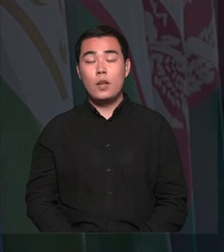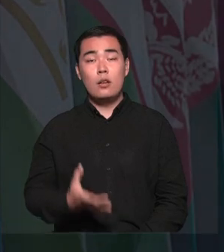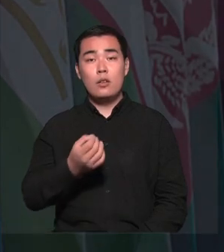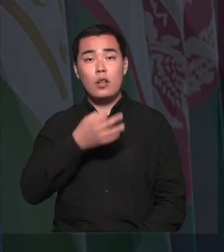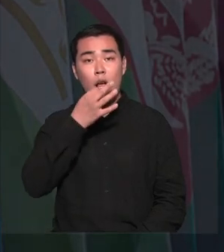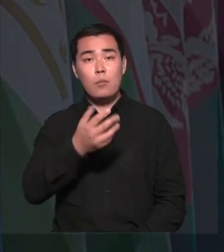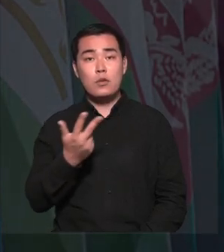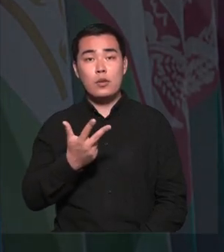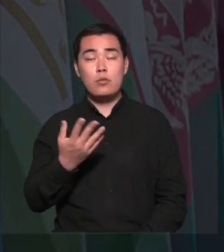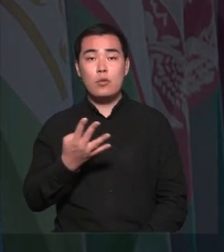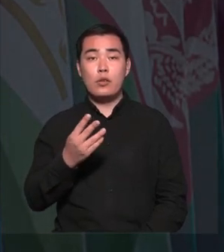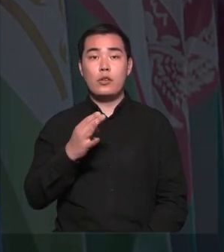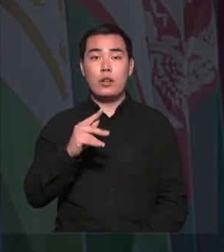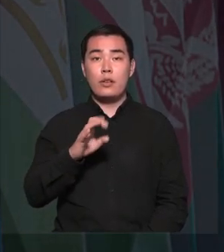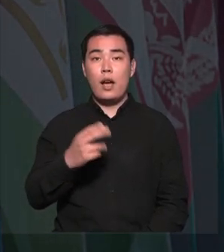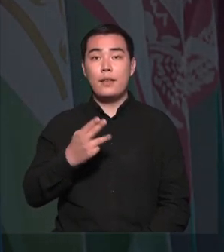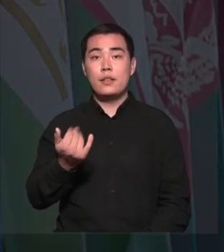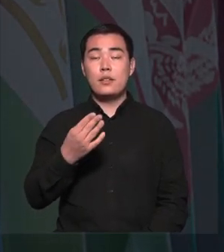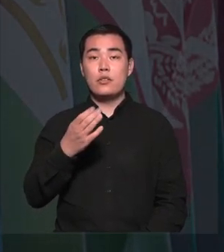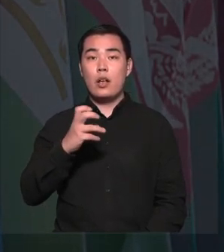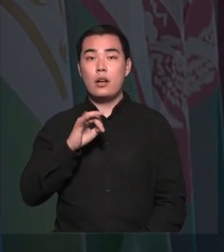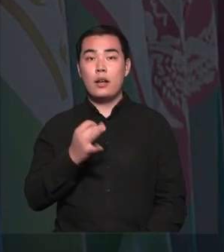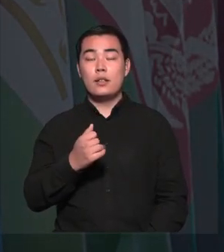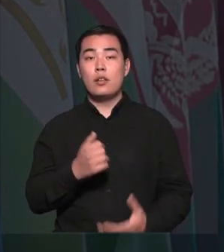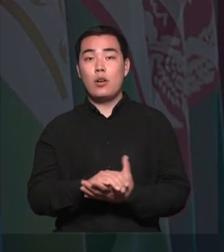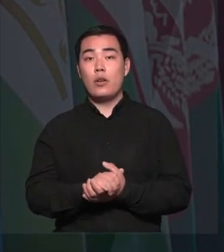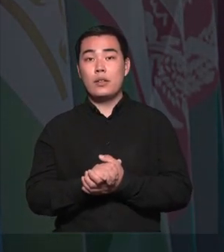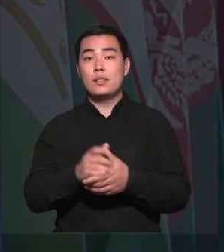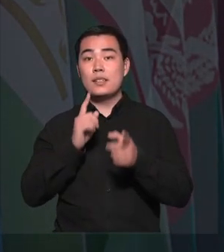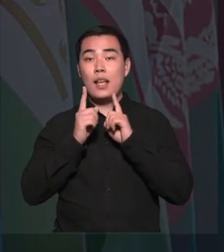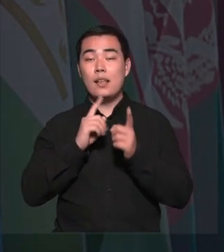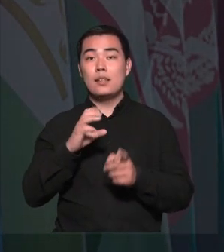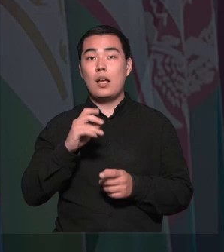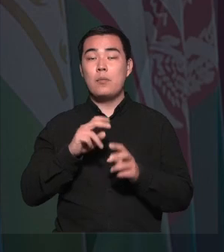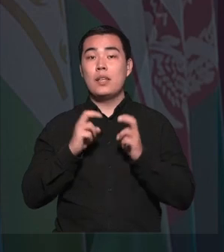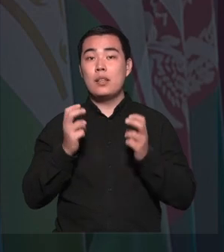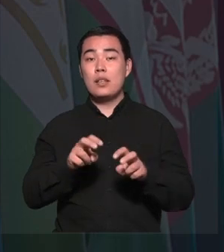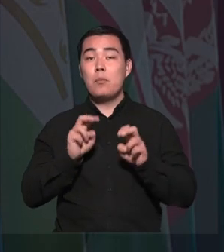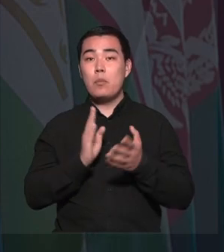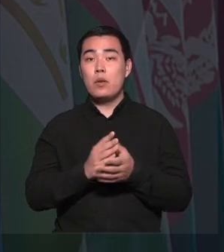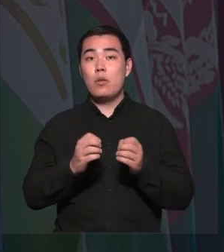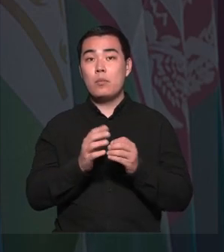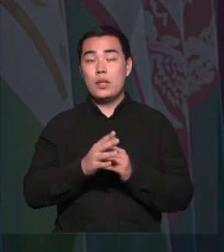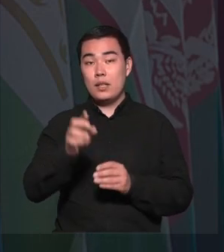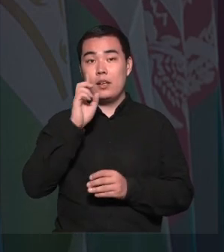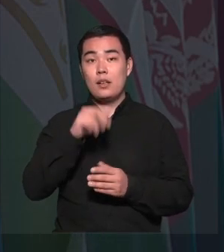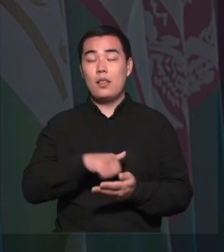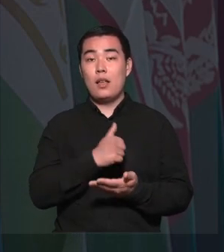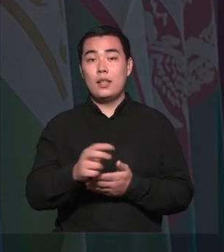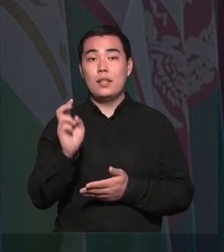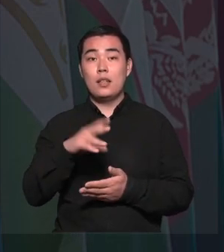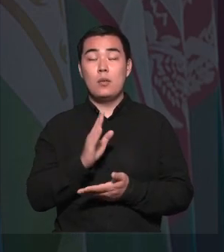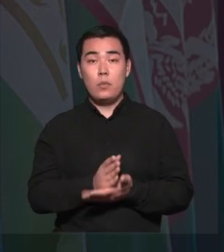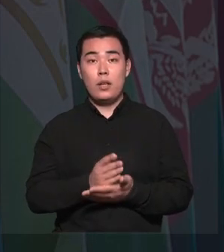Айта кетейік, 3-4 шілдеде Астанада Шанхай ынтымақтастық ұйымының саммиті өтеді. Оған 15 мемлекеттің басшысы